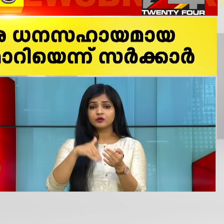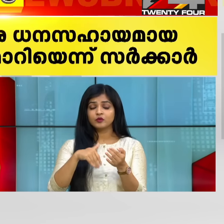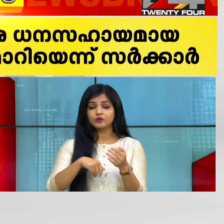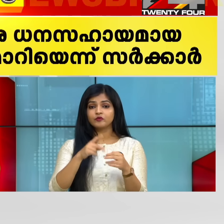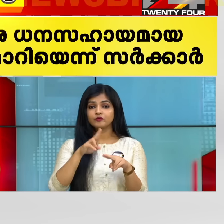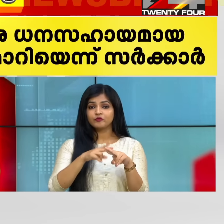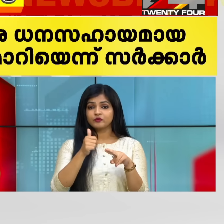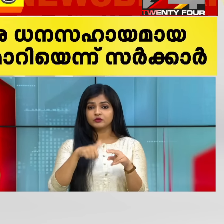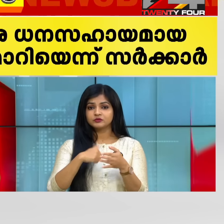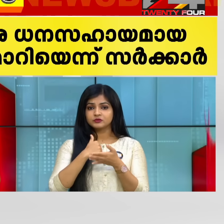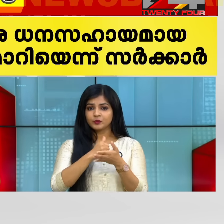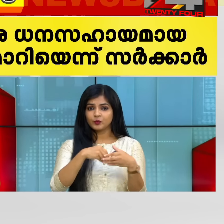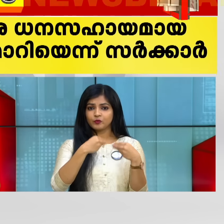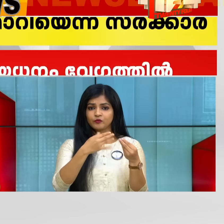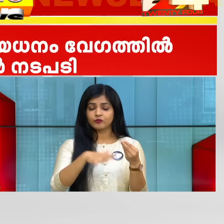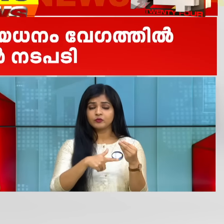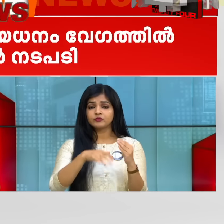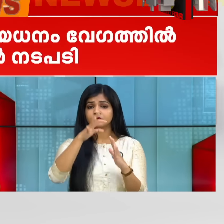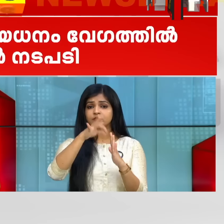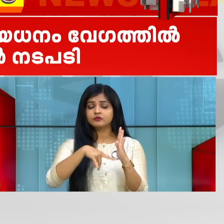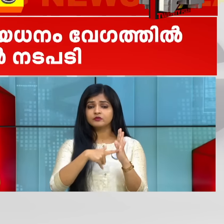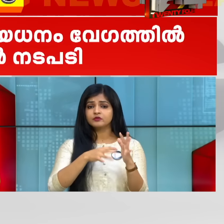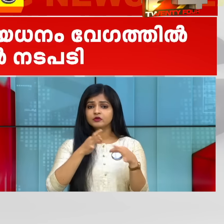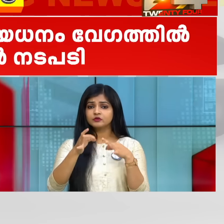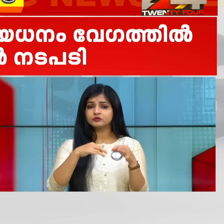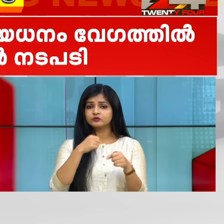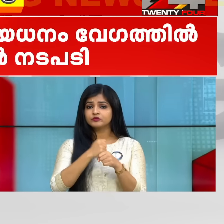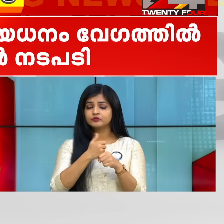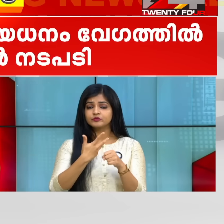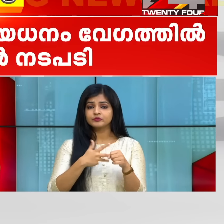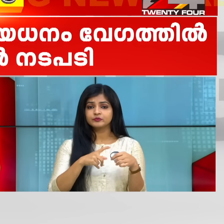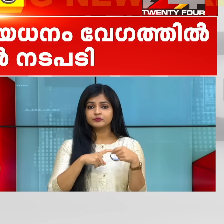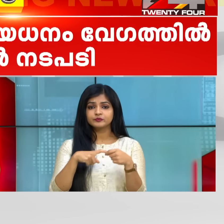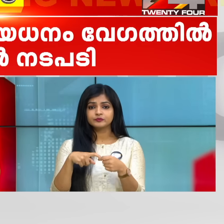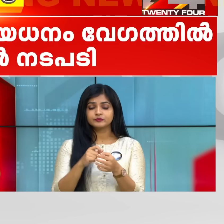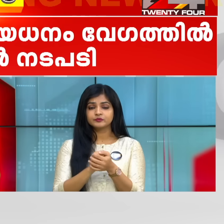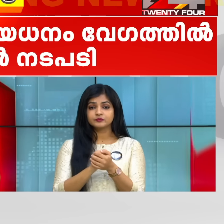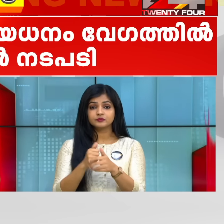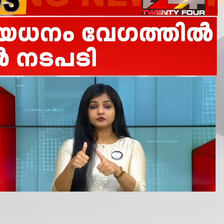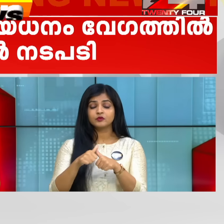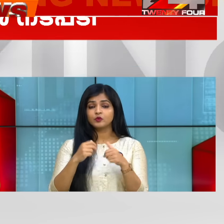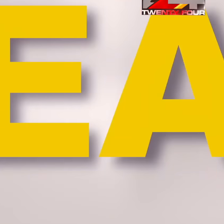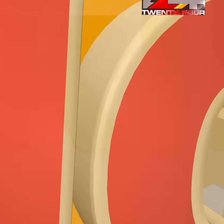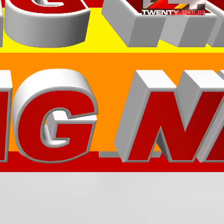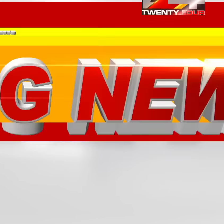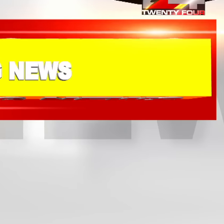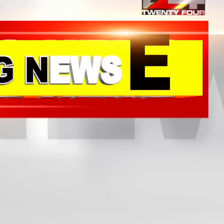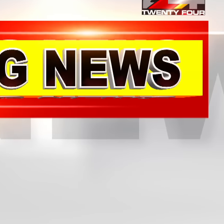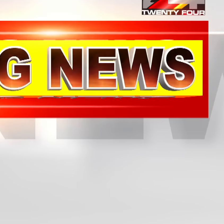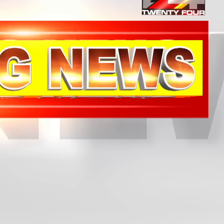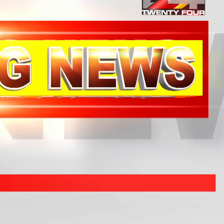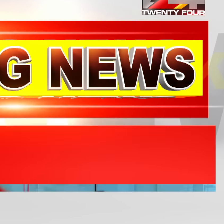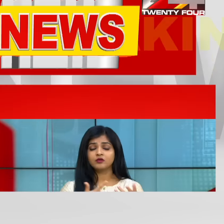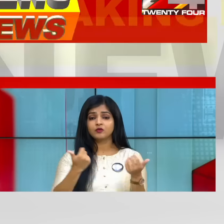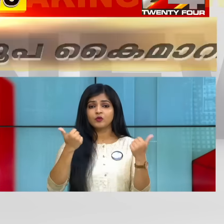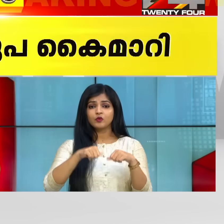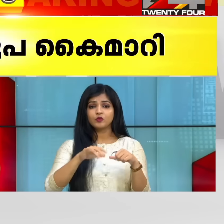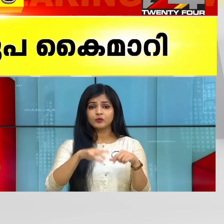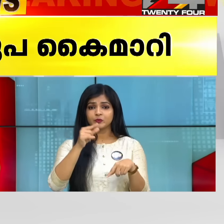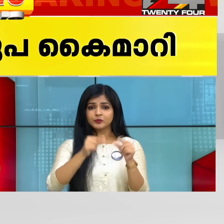ധനസഹായത്തിന്റെ കണക്ക് എങ്ങനെയെന്നാണ് സർക്കാർ വിശദീകരിക്കുന്നത്? ഷഫീദ്. ഉന്മേഷം, വളരെ പെട്ടെന്ന് തന്നെ വയനാട് ദുരന്തത്തിൽ ജീവനോപാധി